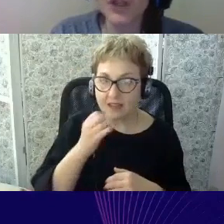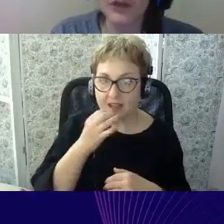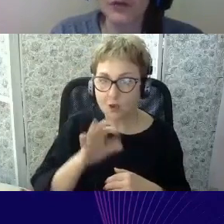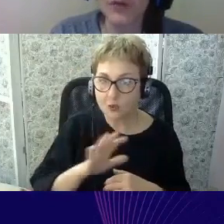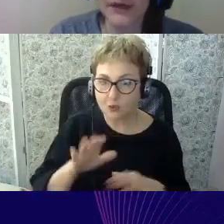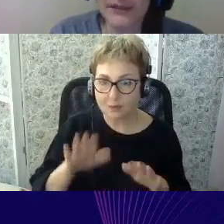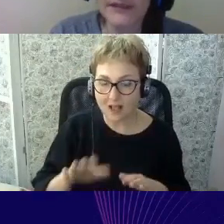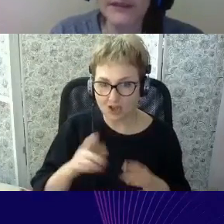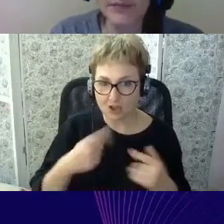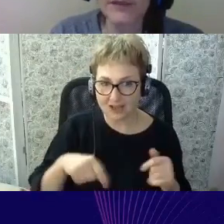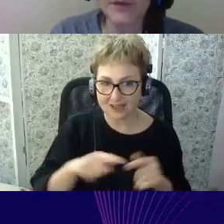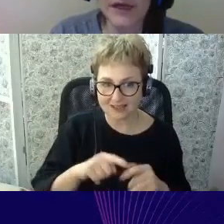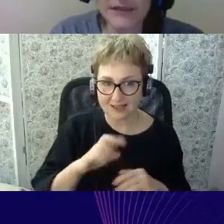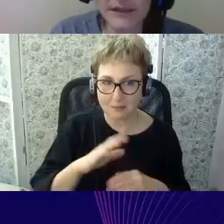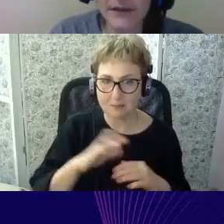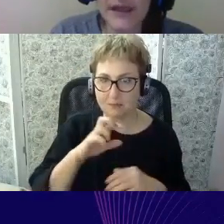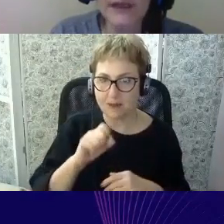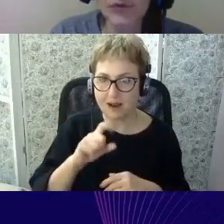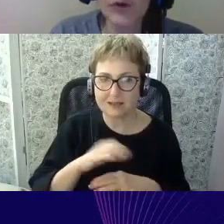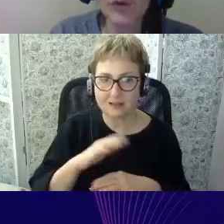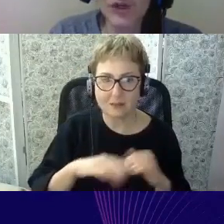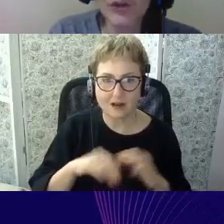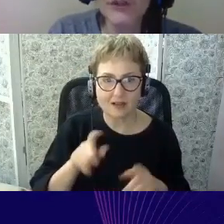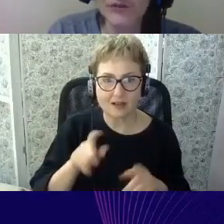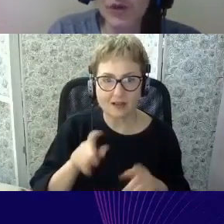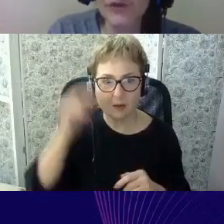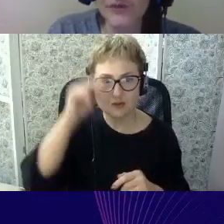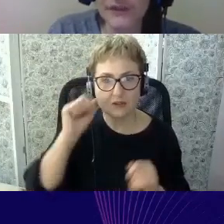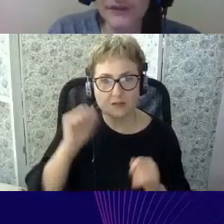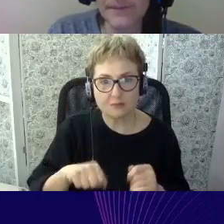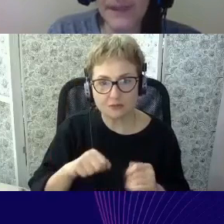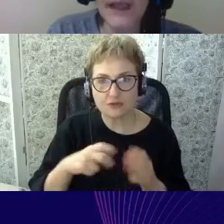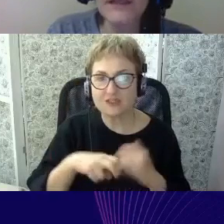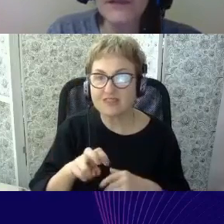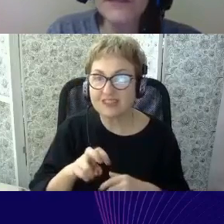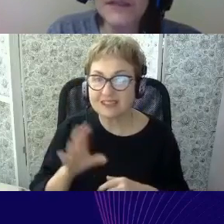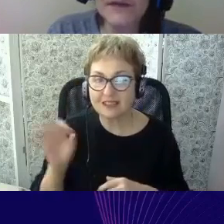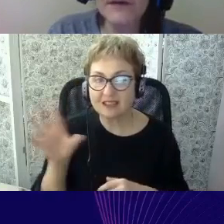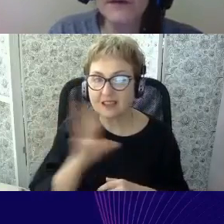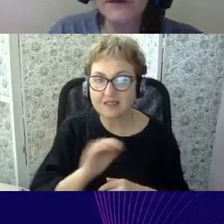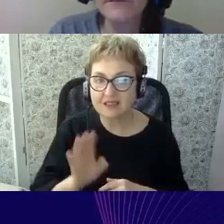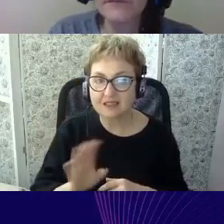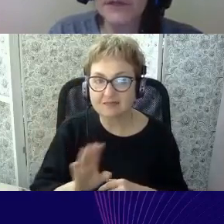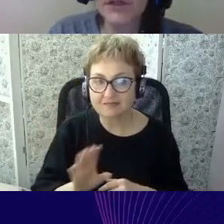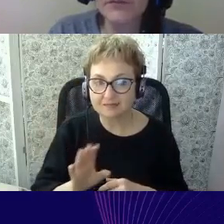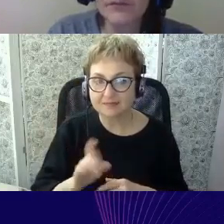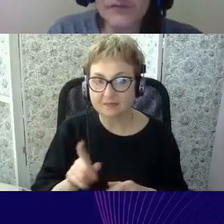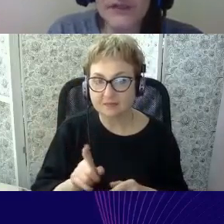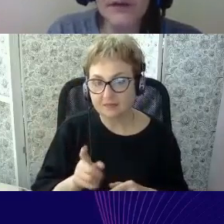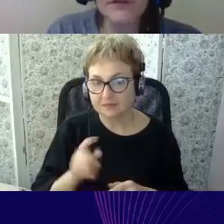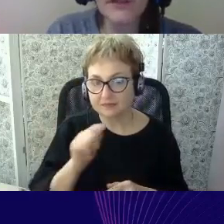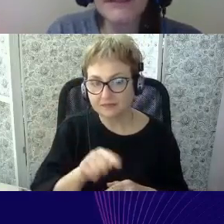любую площадку организации базы практики такой обучающийся сможет выйти. Не все,